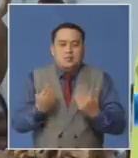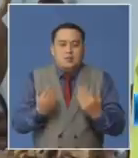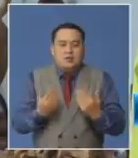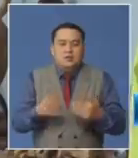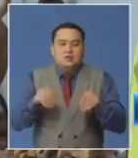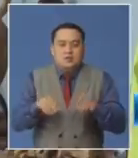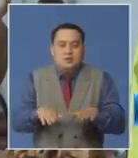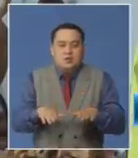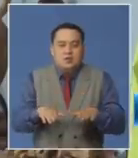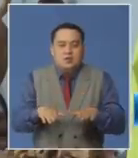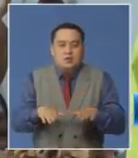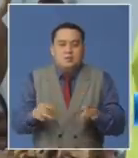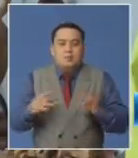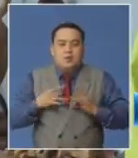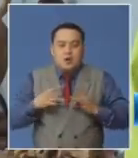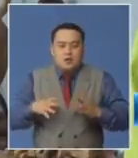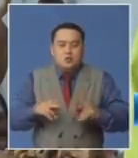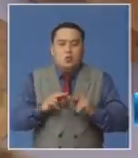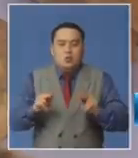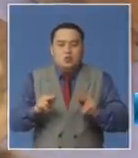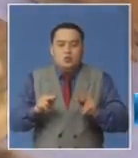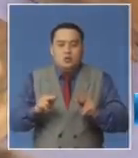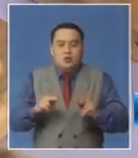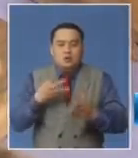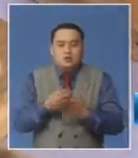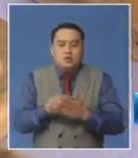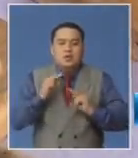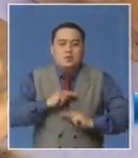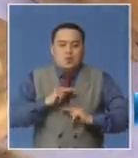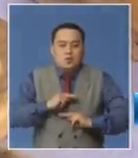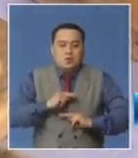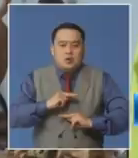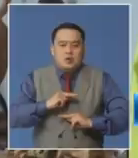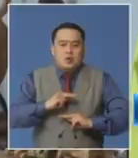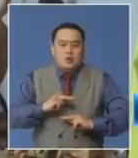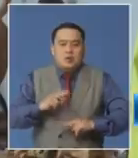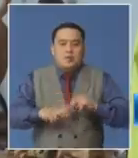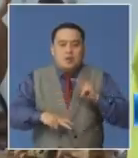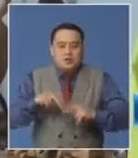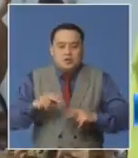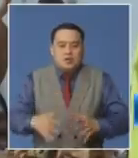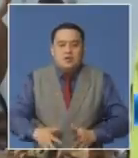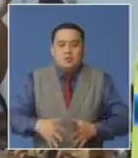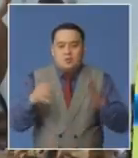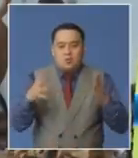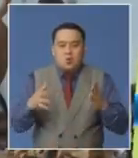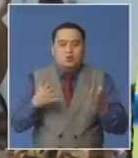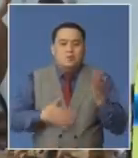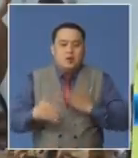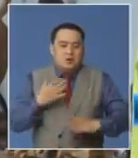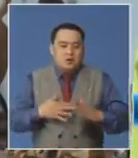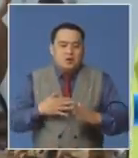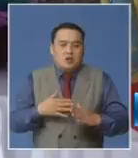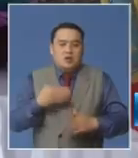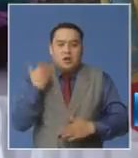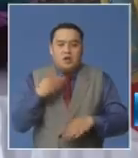создать такой концерт чтобы учителя немножко отвлеклись о своей работы понятием настроение чтобы бы им работалось хоть чуточку